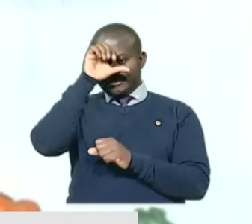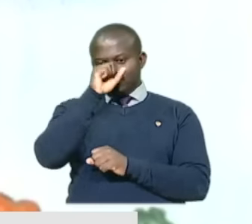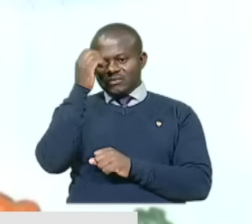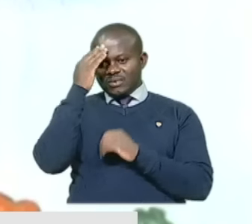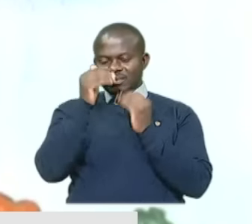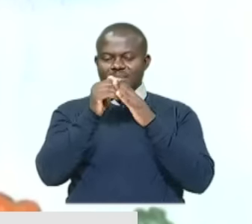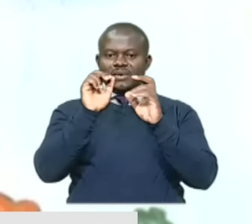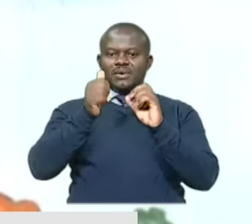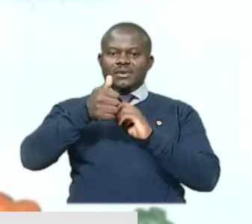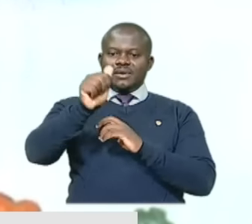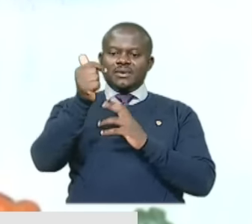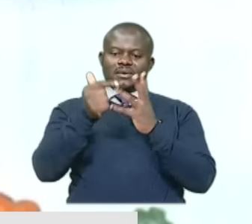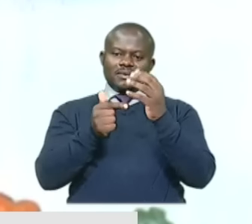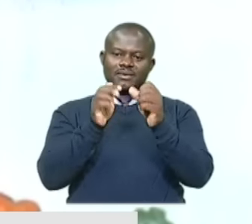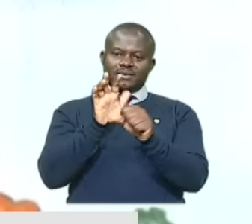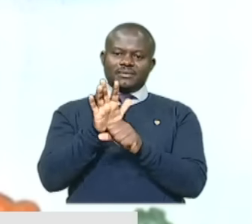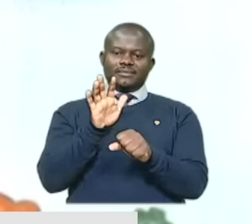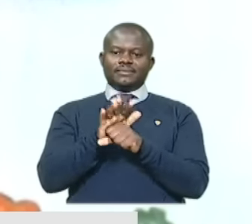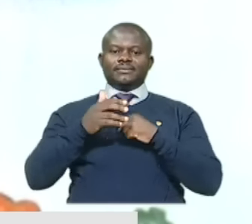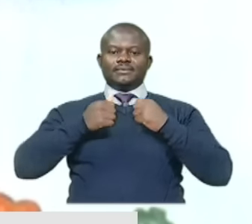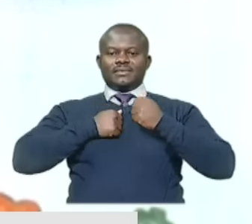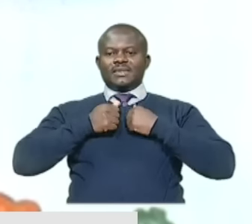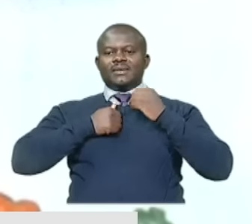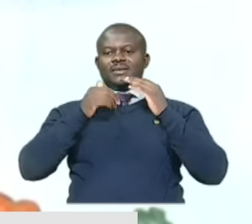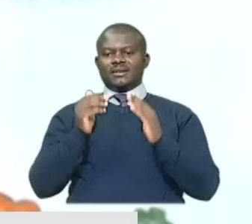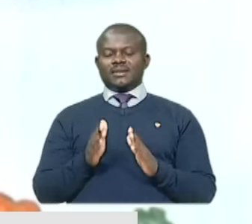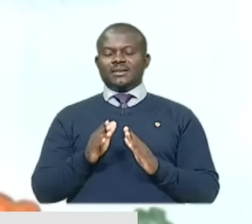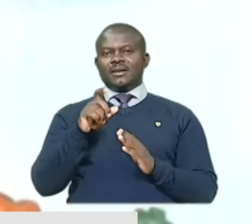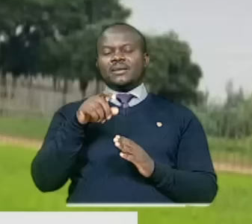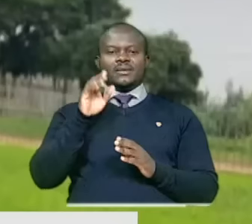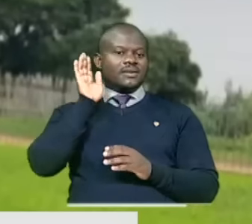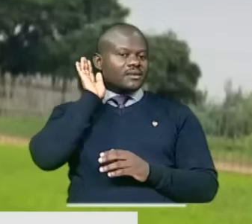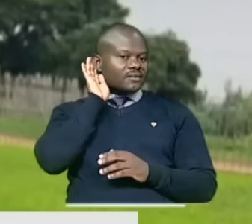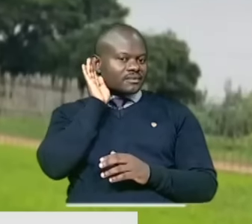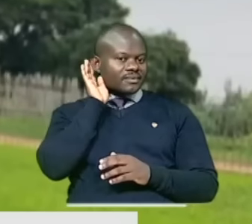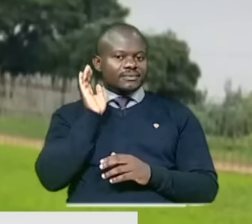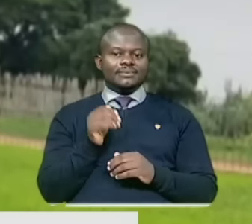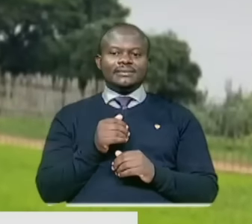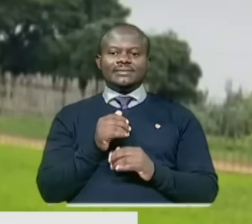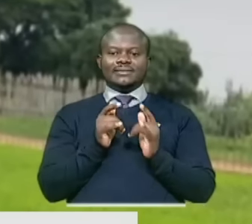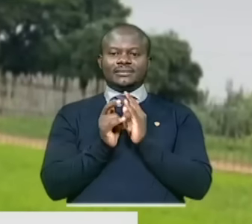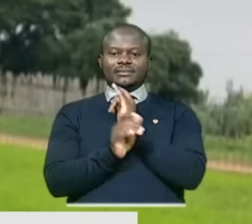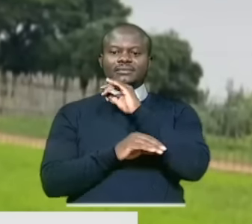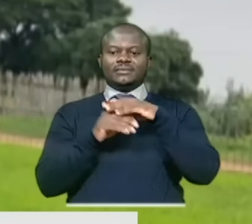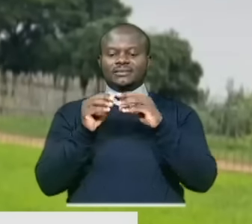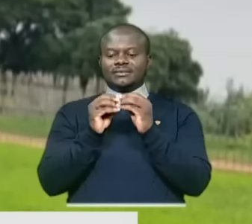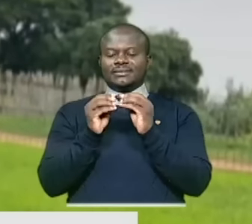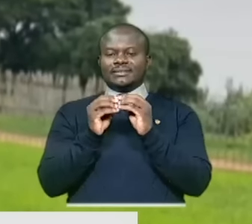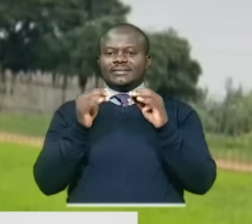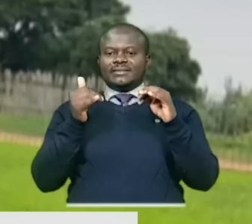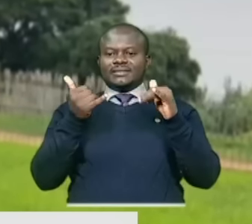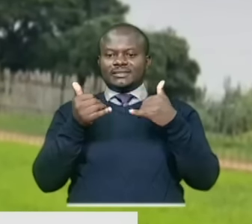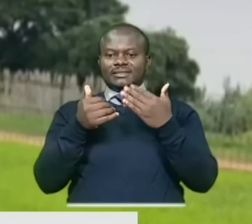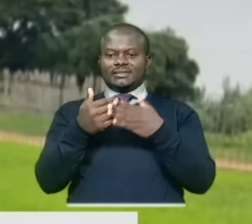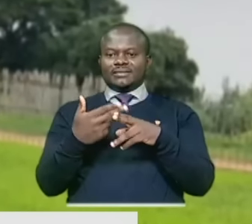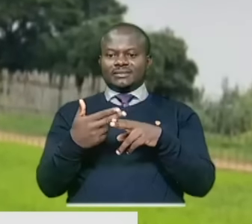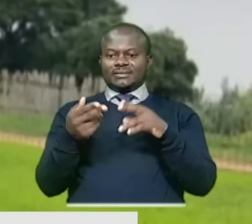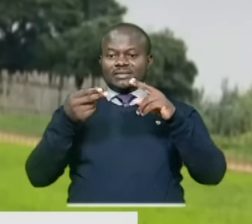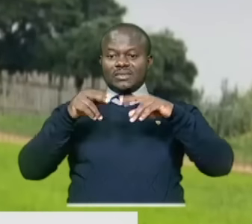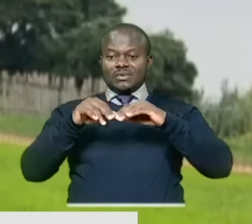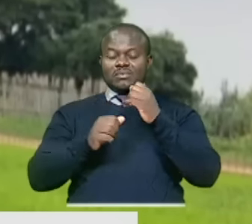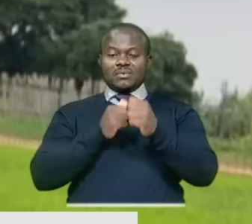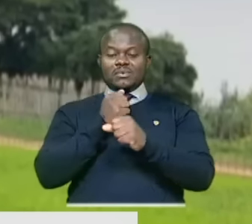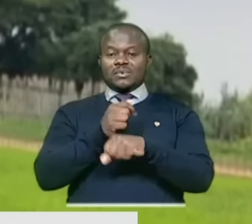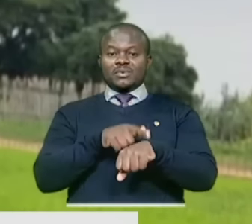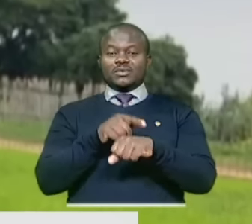byo bintu cyane cyane abanyarwanda baba bakeneye kumva Inama y'igihugu y'umushyikirano igiye kuba muri uyu mwaka ku